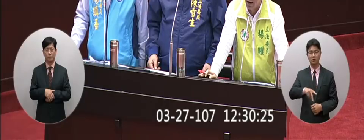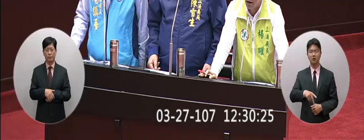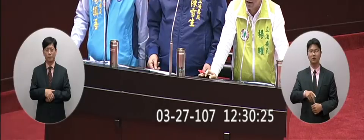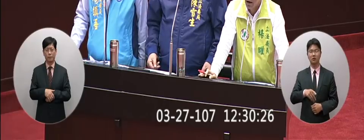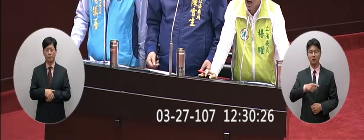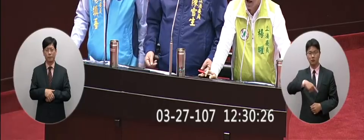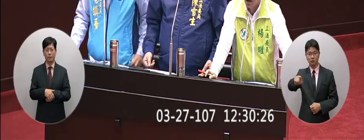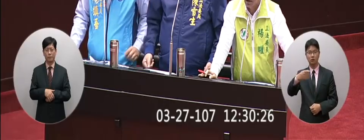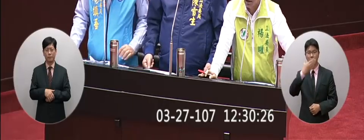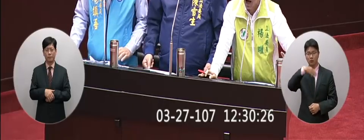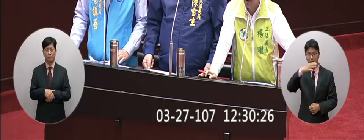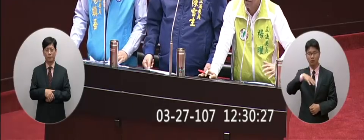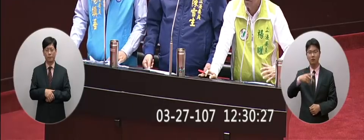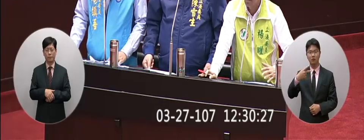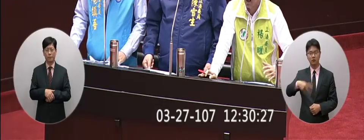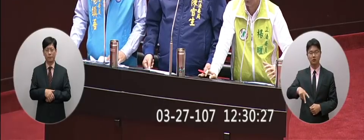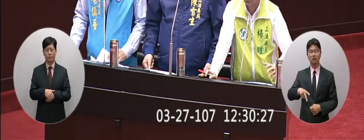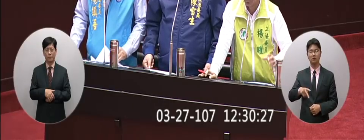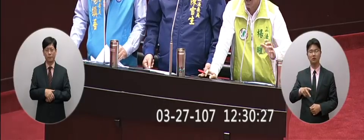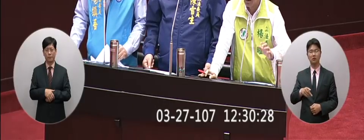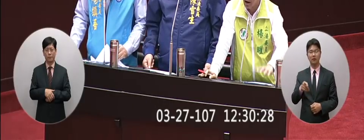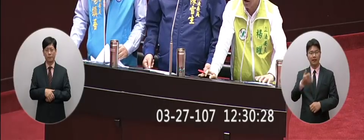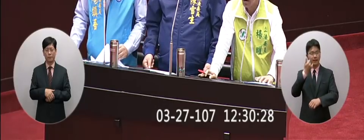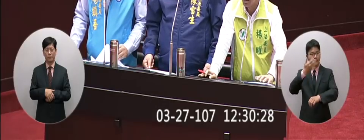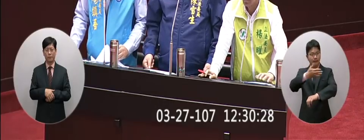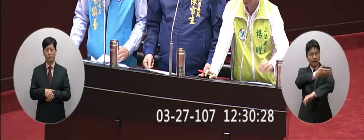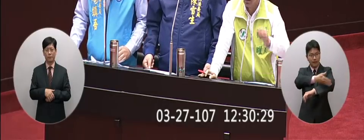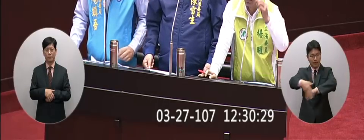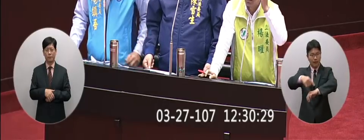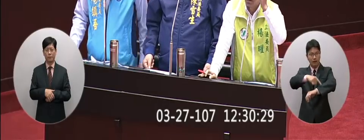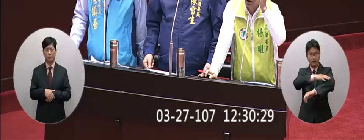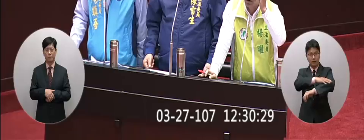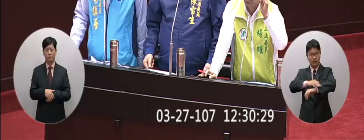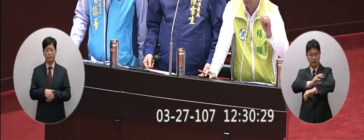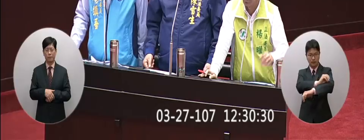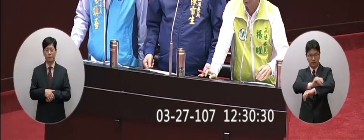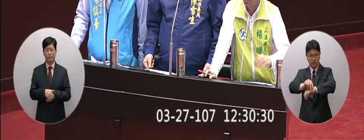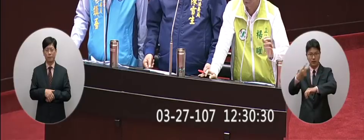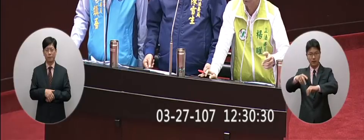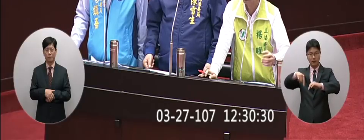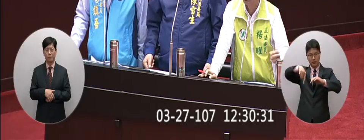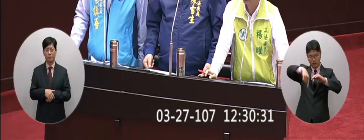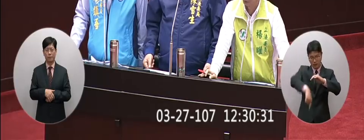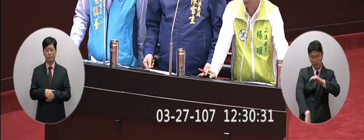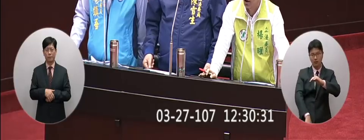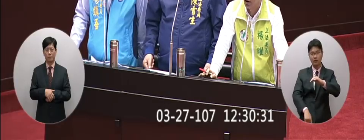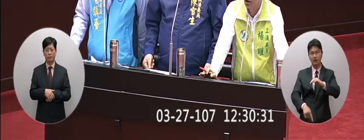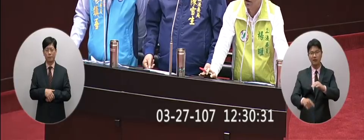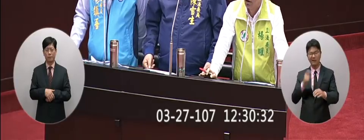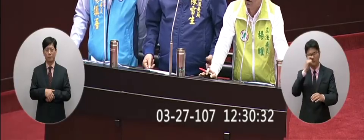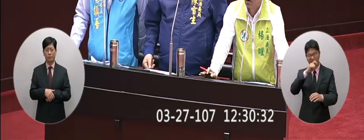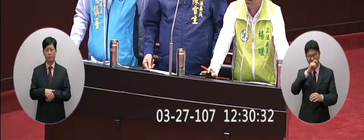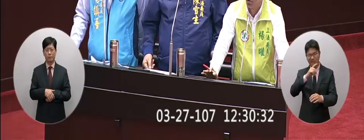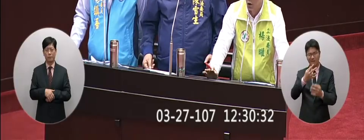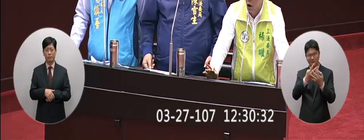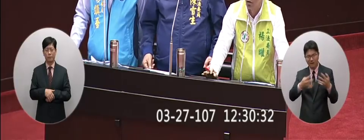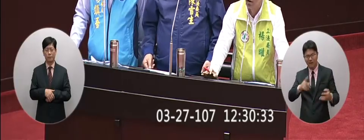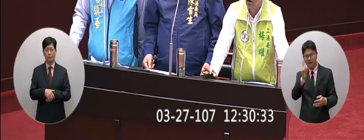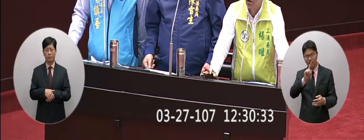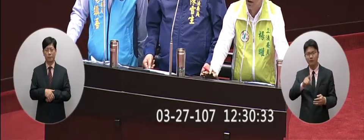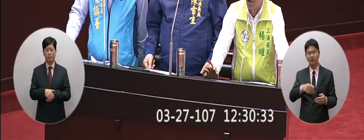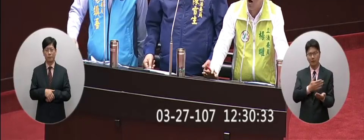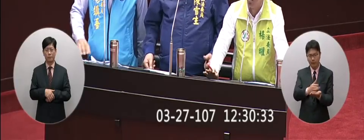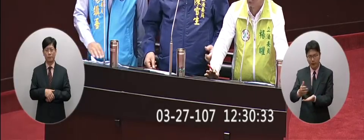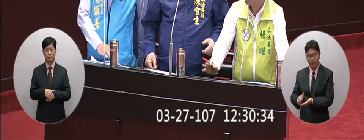从海滩到海底，的清理垃圾跟尘网的活